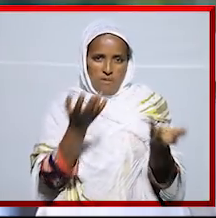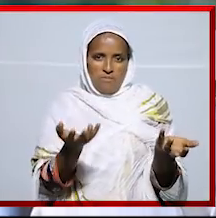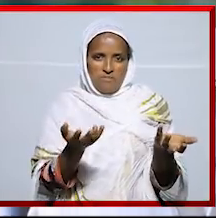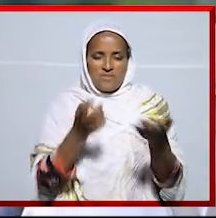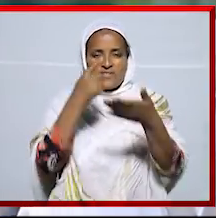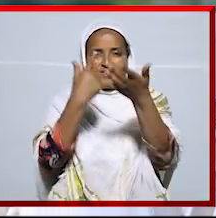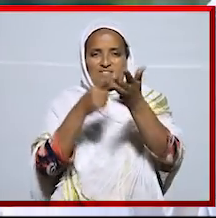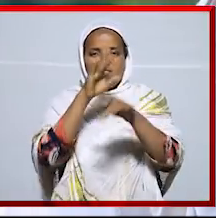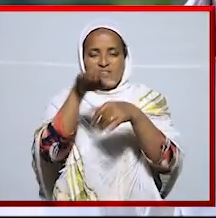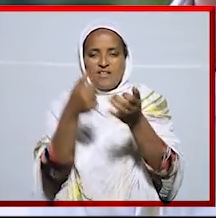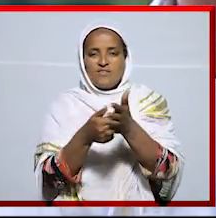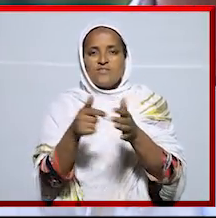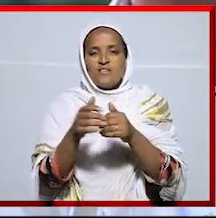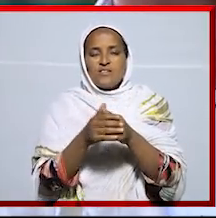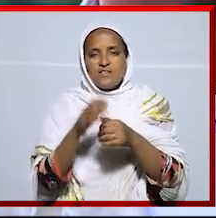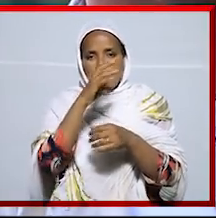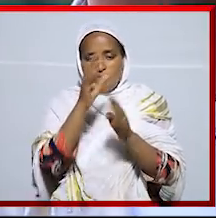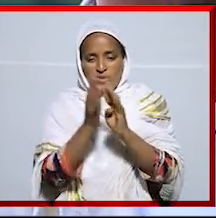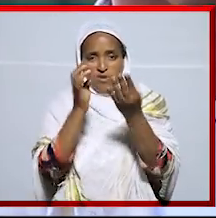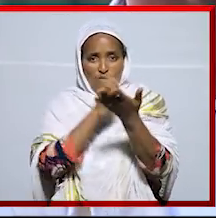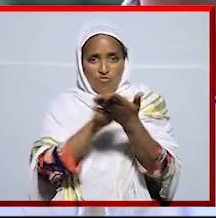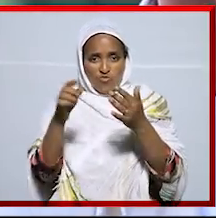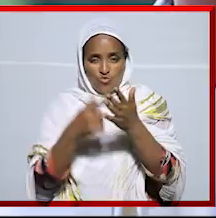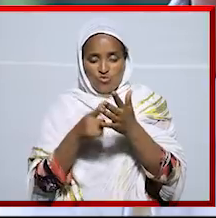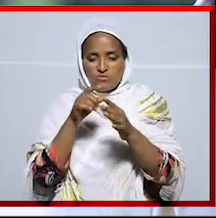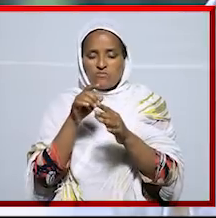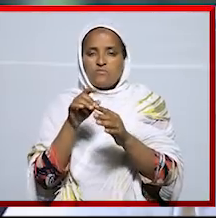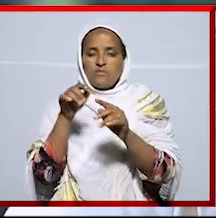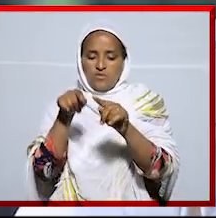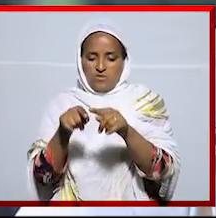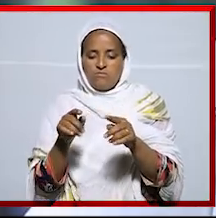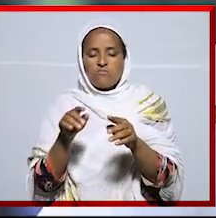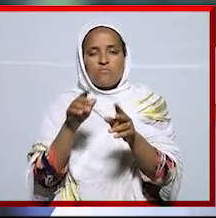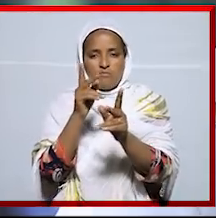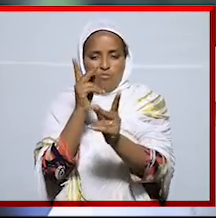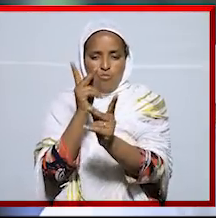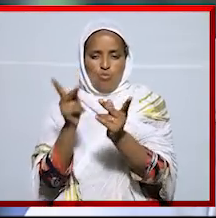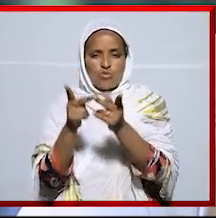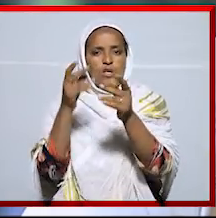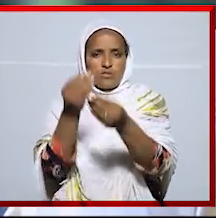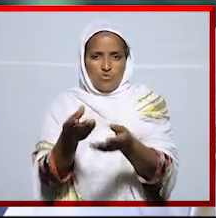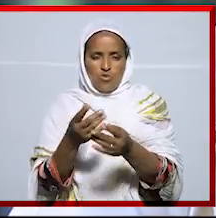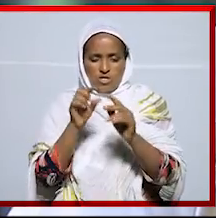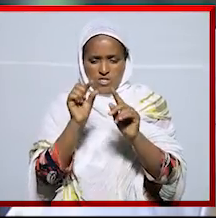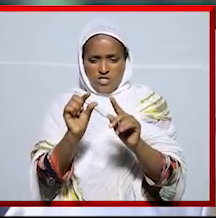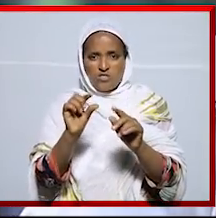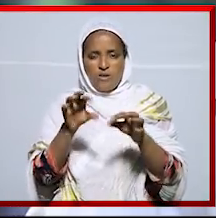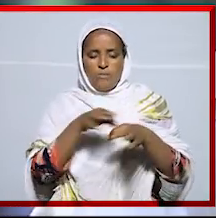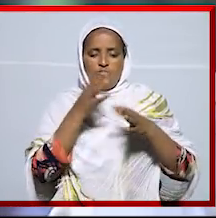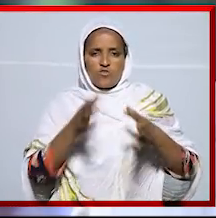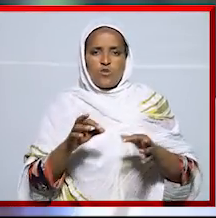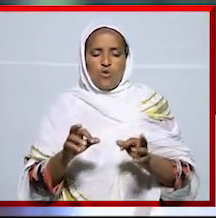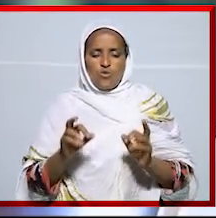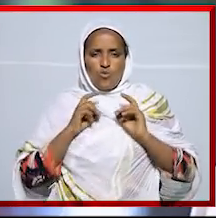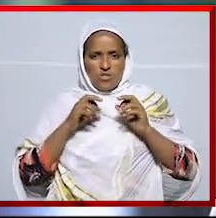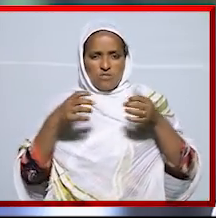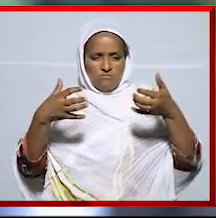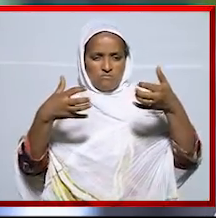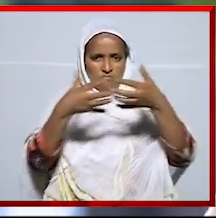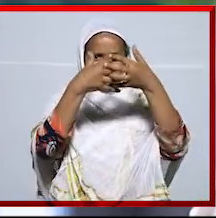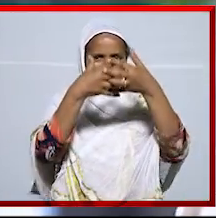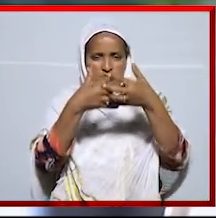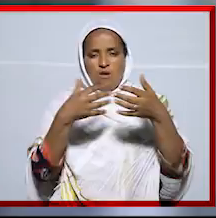መቼስ አዎ እና መጻፍ ቅዱስን ቢያንስ የሆነ ሪስፔክት እንሰጣዋለን እና ትንሽ መንፈሳዊ ህይወቱንም